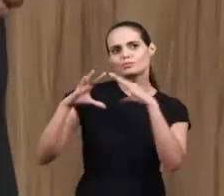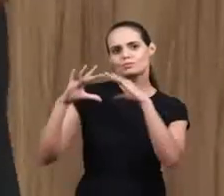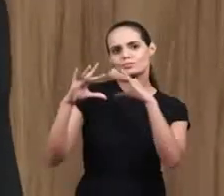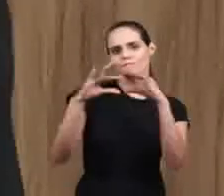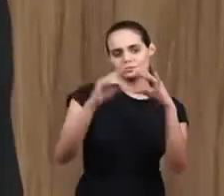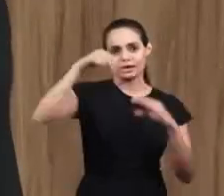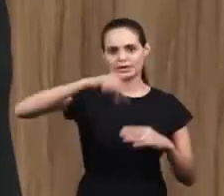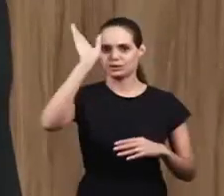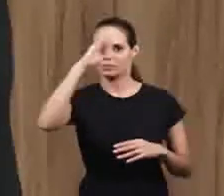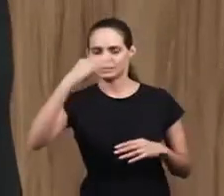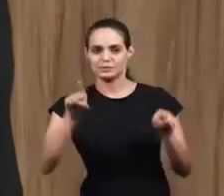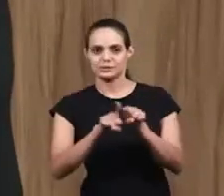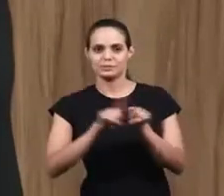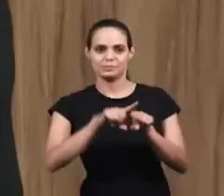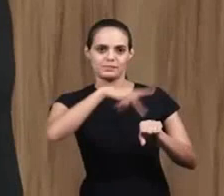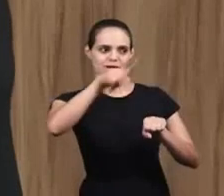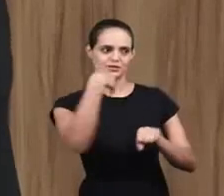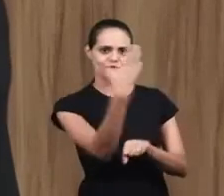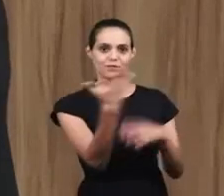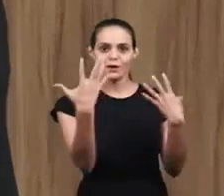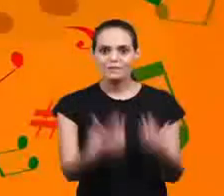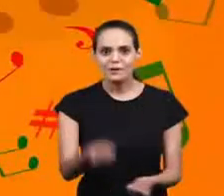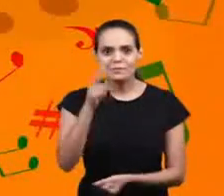und Videos von Kindern und Jugendlichen, die